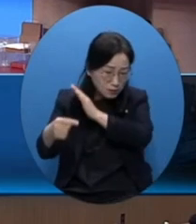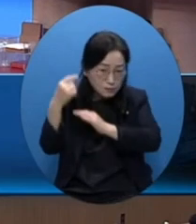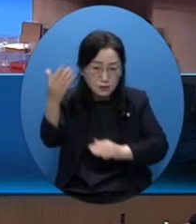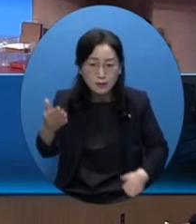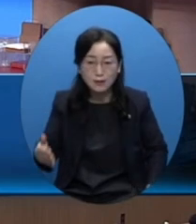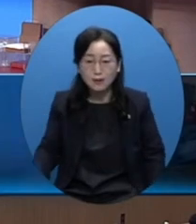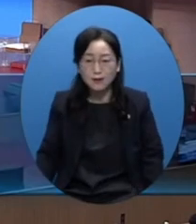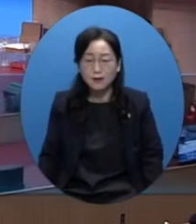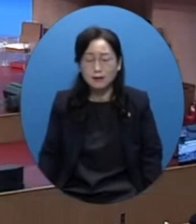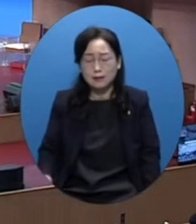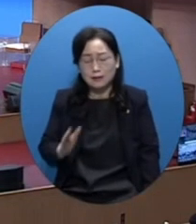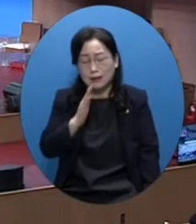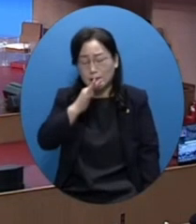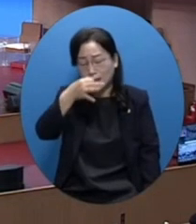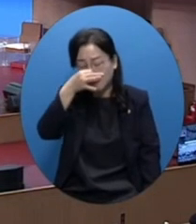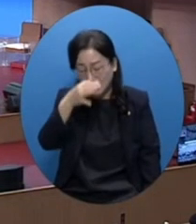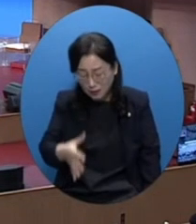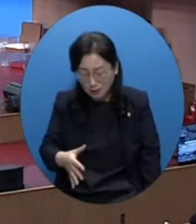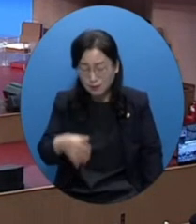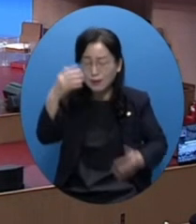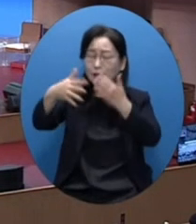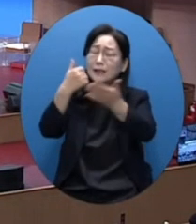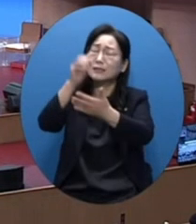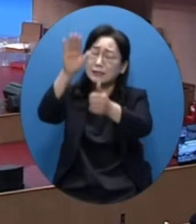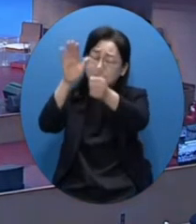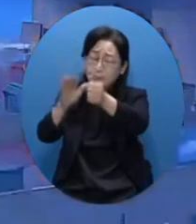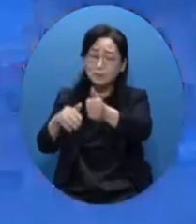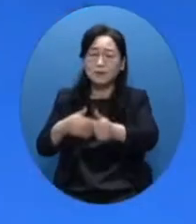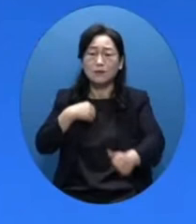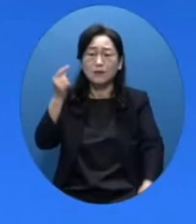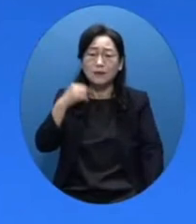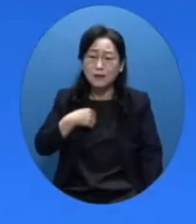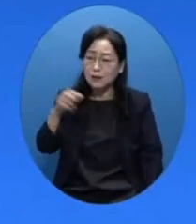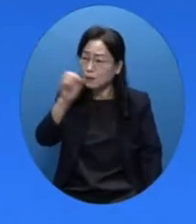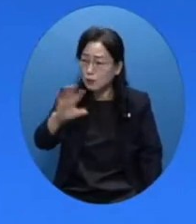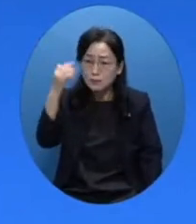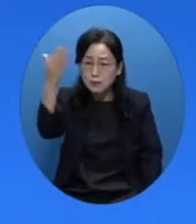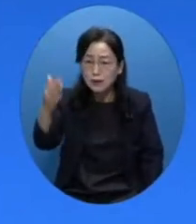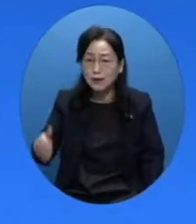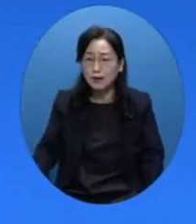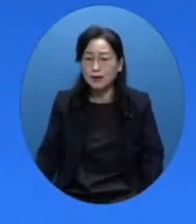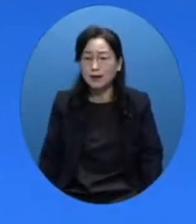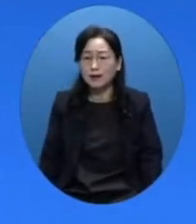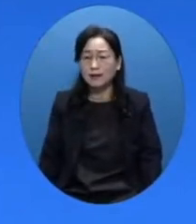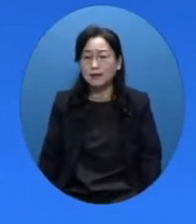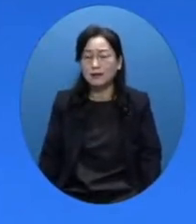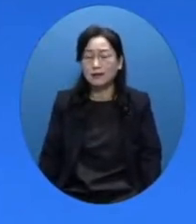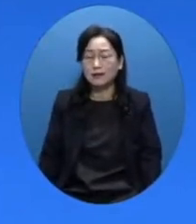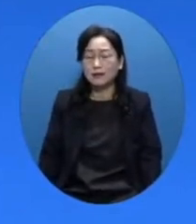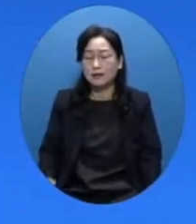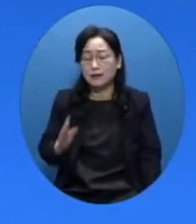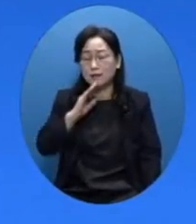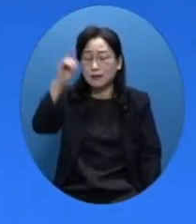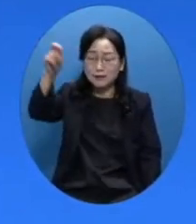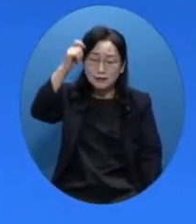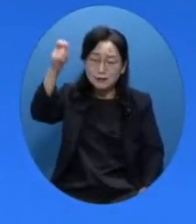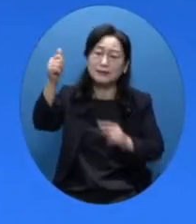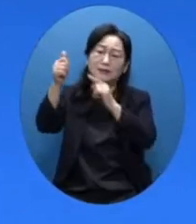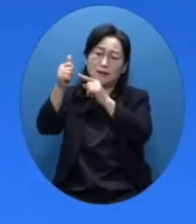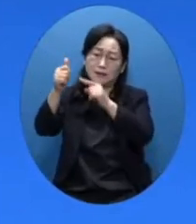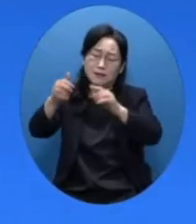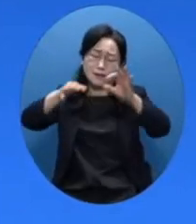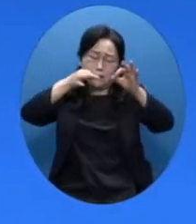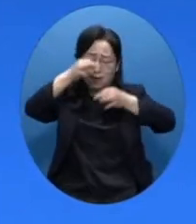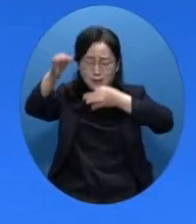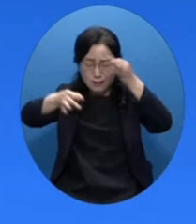얼마나 있는지 하나님 하나님 어찌하여 나를 버리셨나이까 2 파이 3 울부짖는